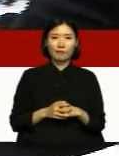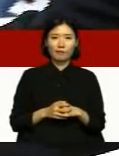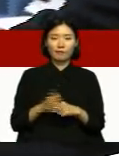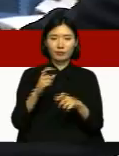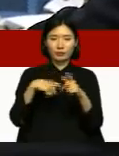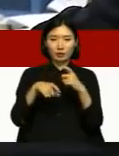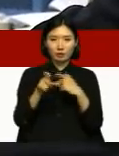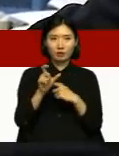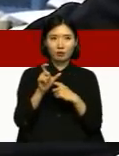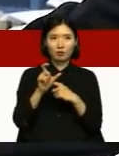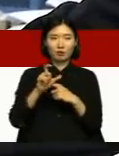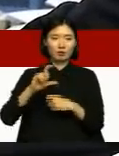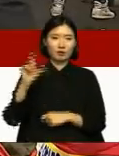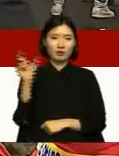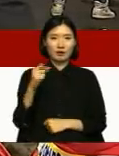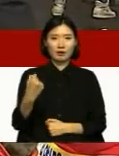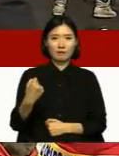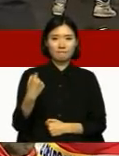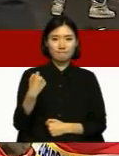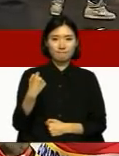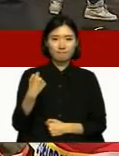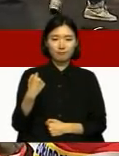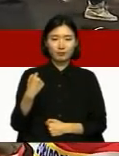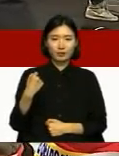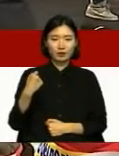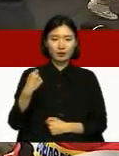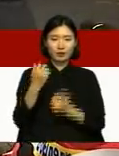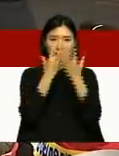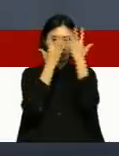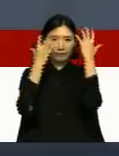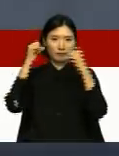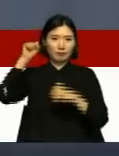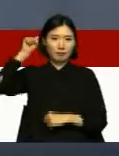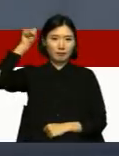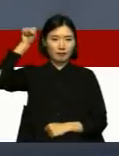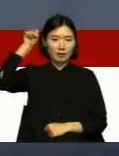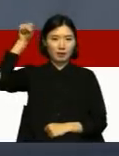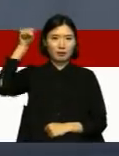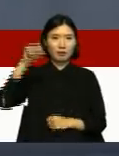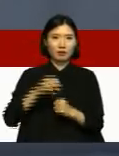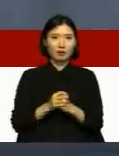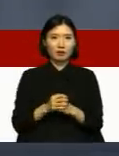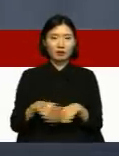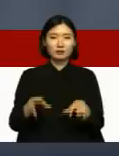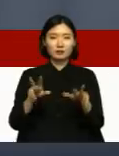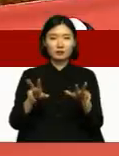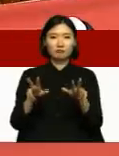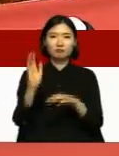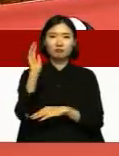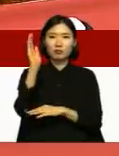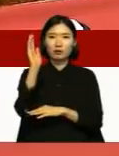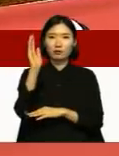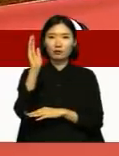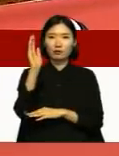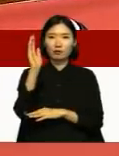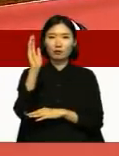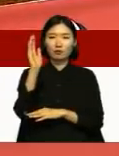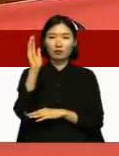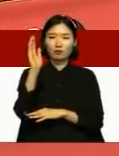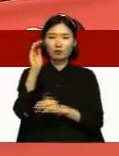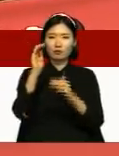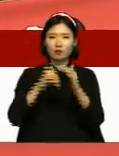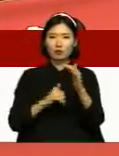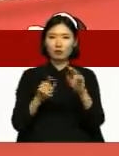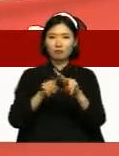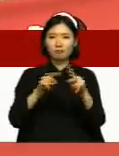더욱 저 강력하게 즉 투쟁을 할 것이구요 그 지금 현재 발표 어 이런 걸 봐서는 납득할 수가